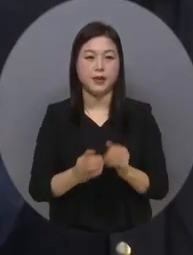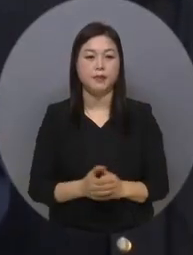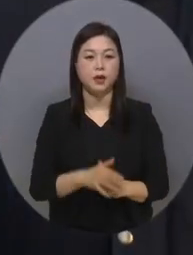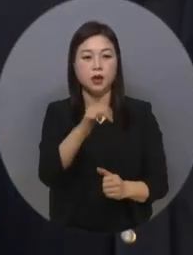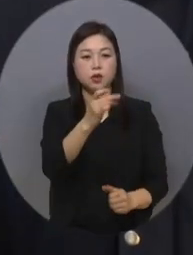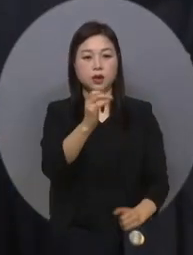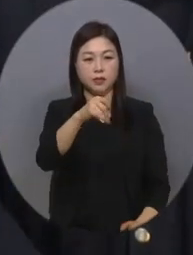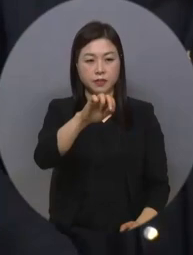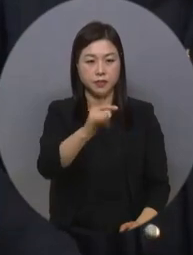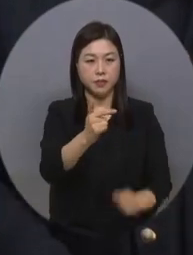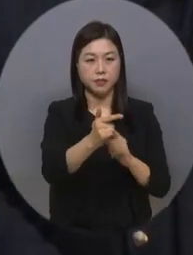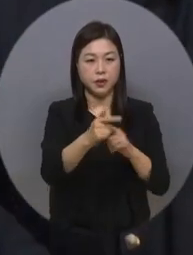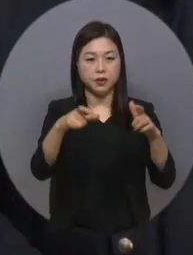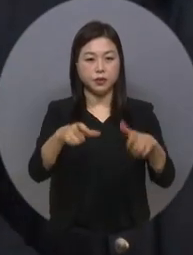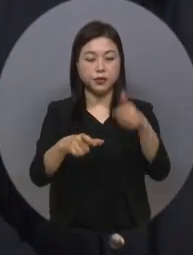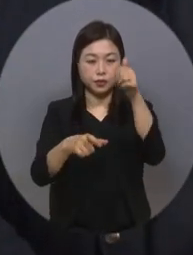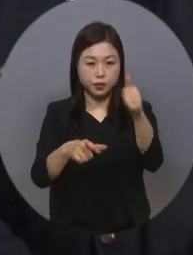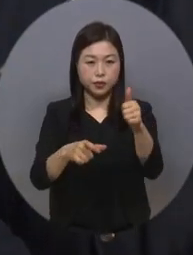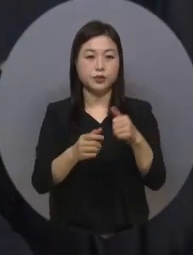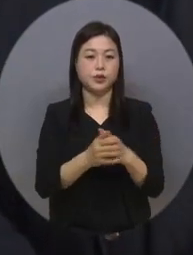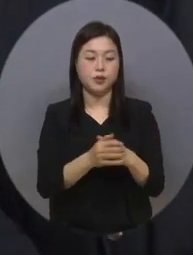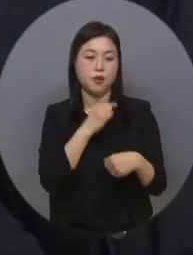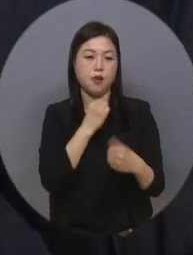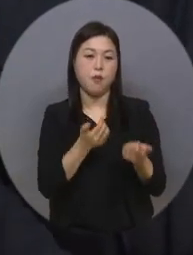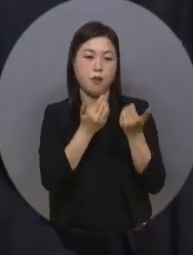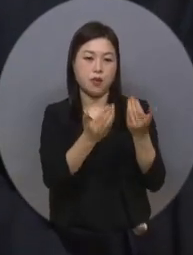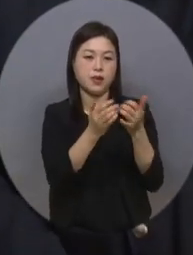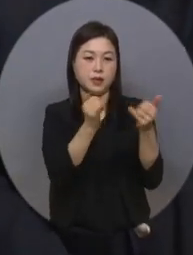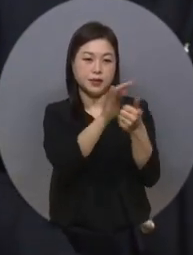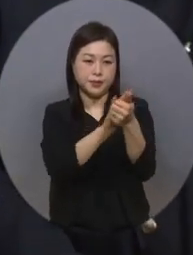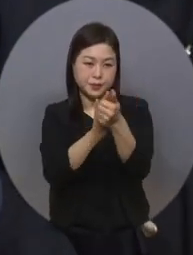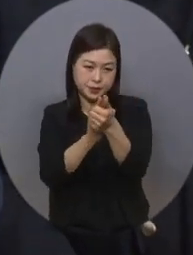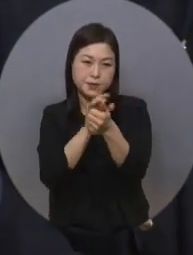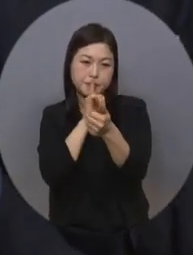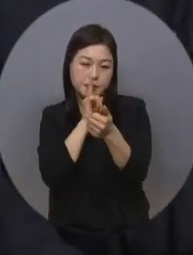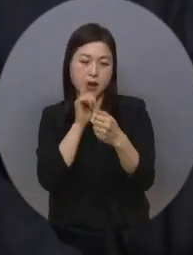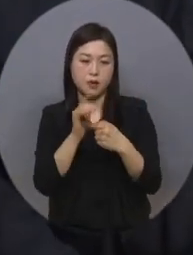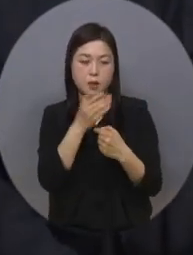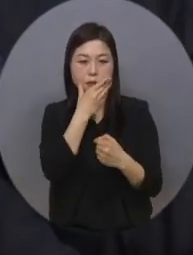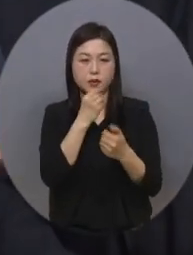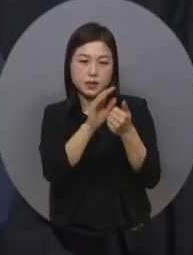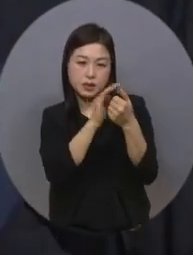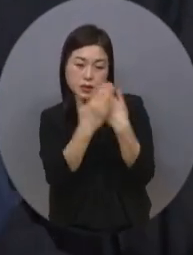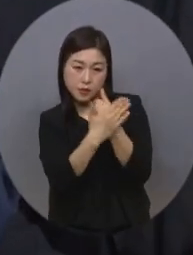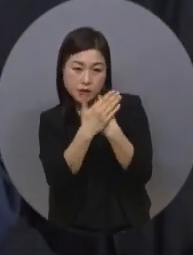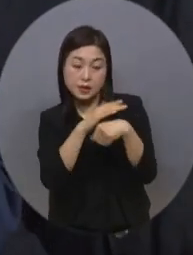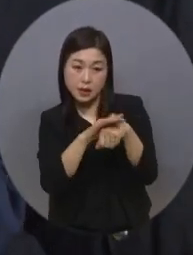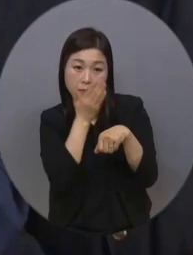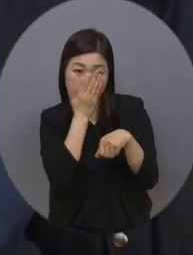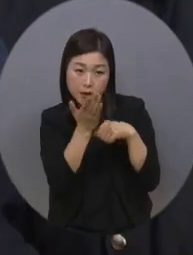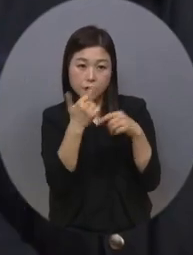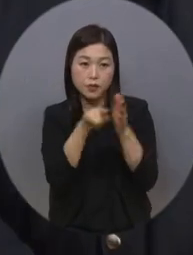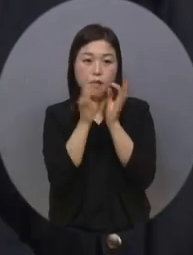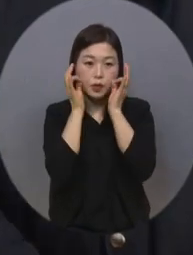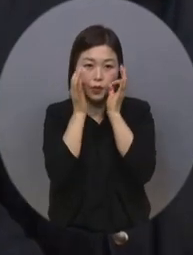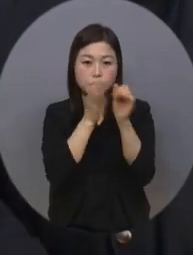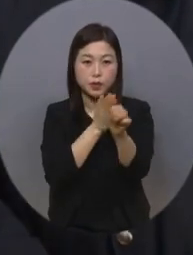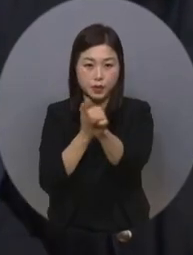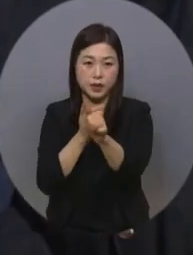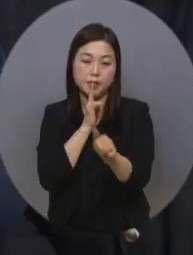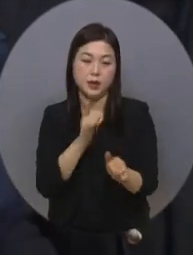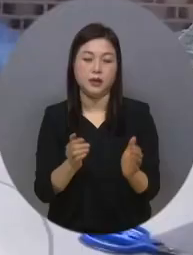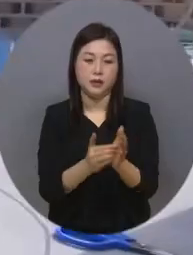군수는 봉사 현장을 찾아 자원봉사자를 격려하고 앞으로도 다양한 복지 서비스를 제공할 수 있도록 열심히 노력하겠다고